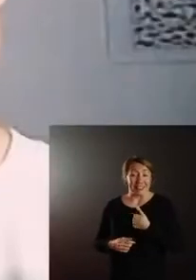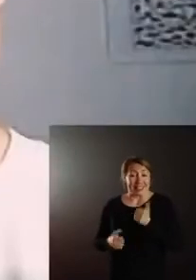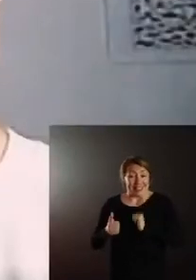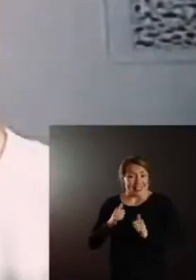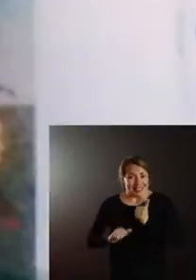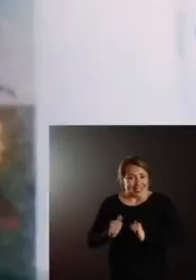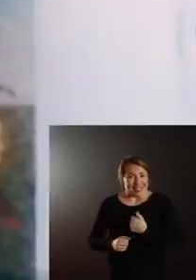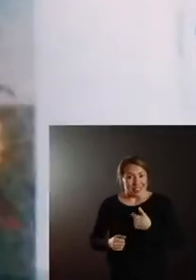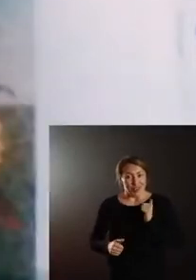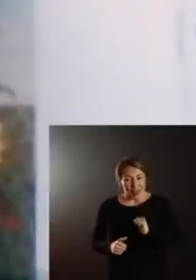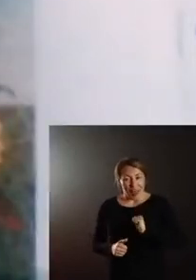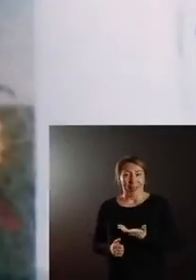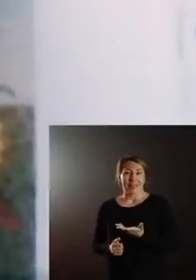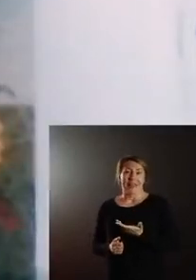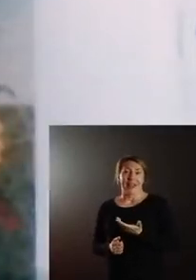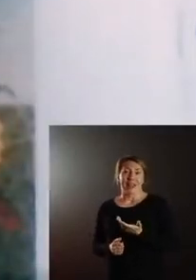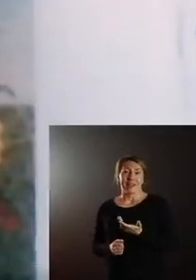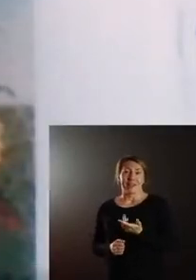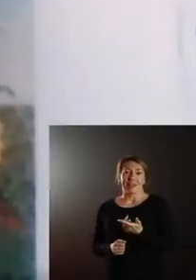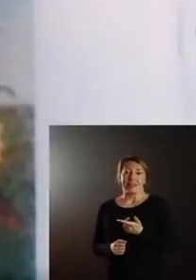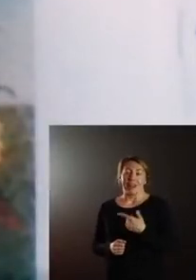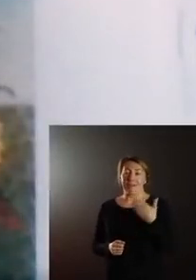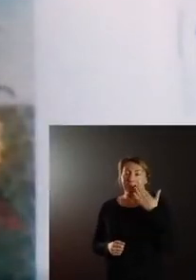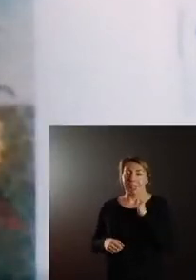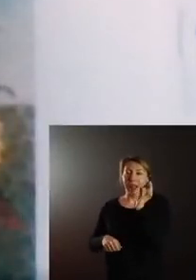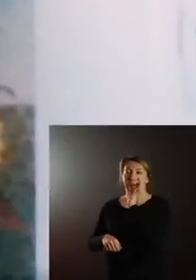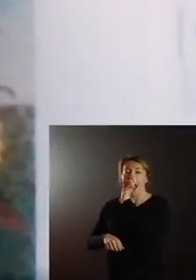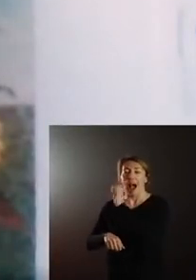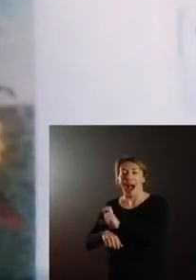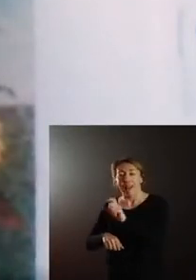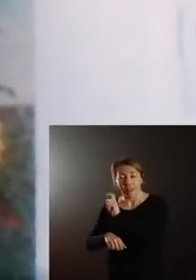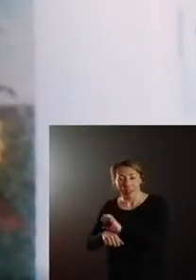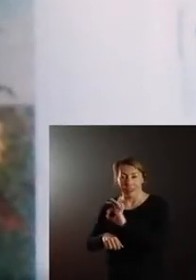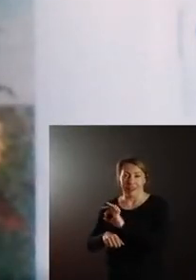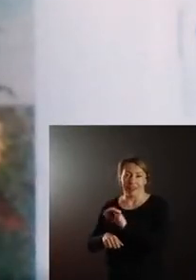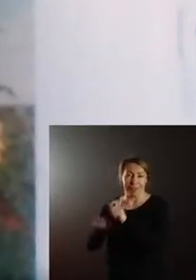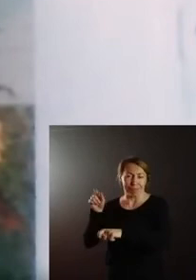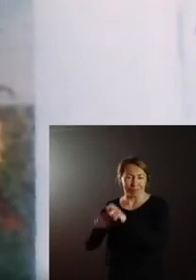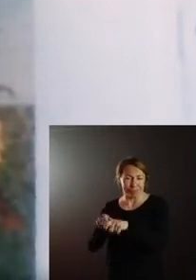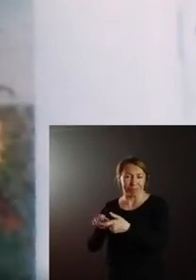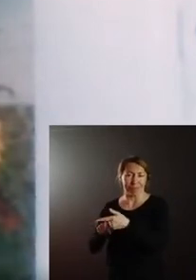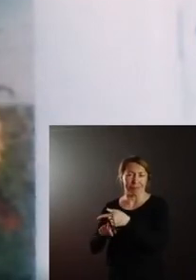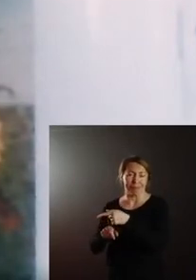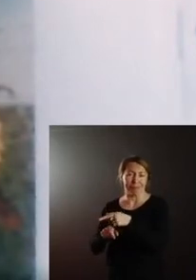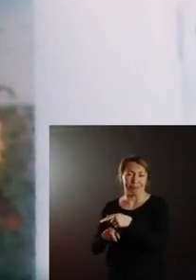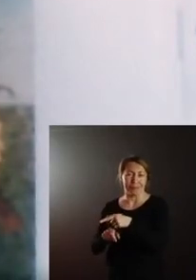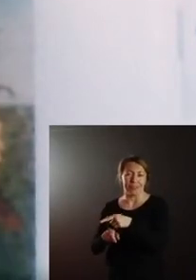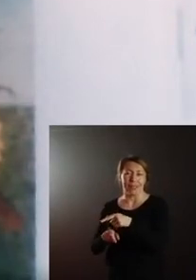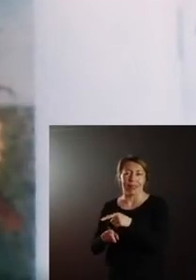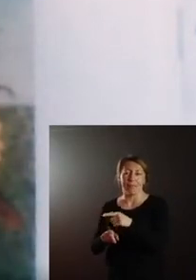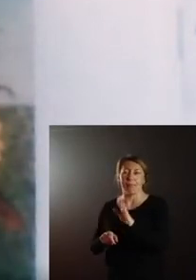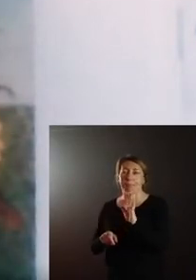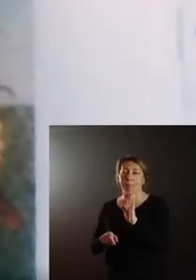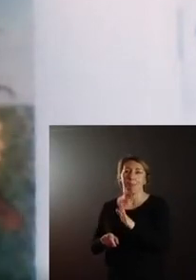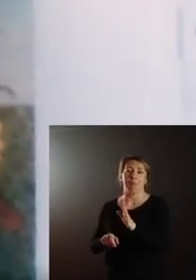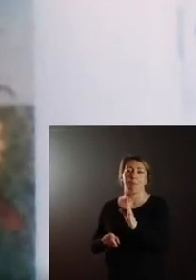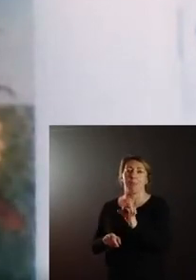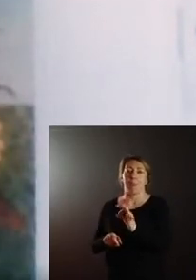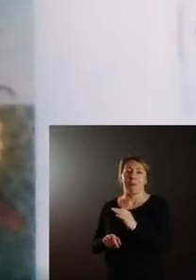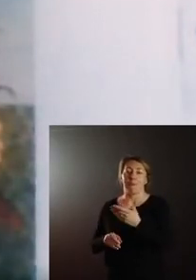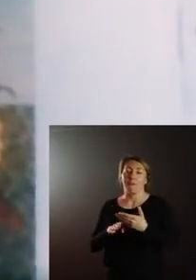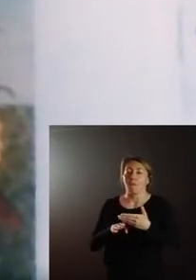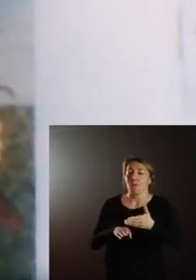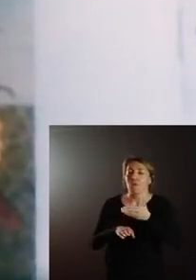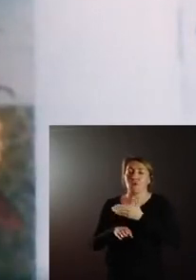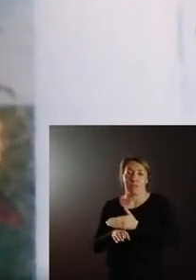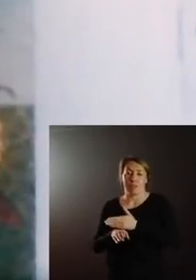czy do każdego jeszcze raz chcę się upewnić co do sprawy czyli Każdy będzie mógł skorzystać z waszego doświadczenia z tego projektu